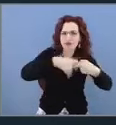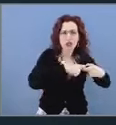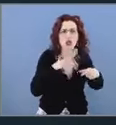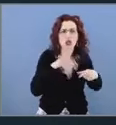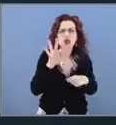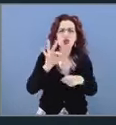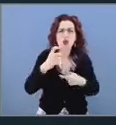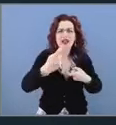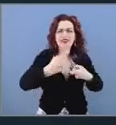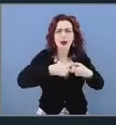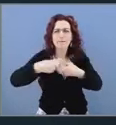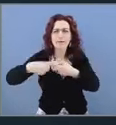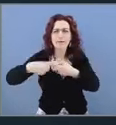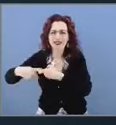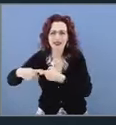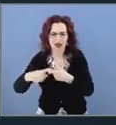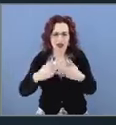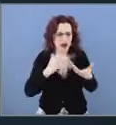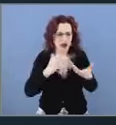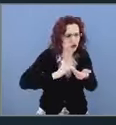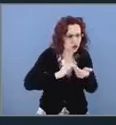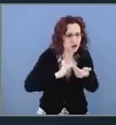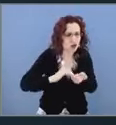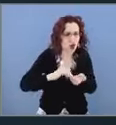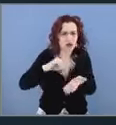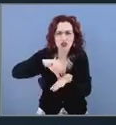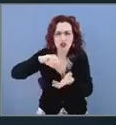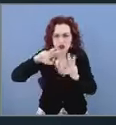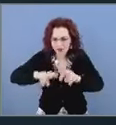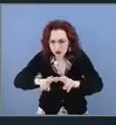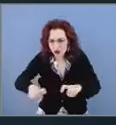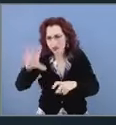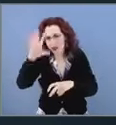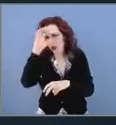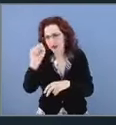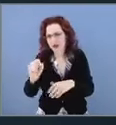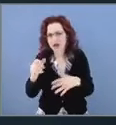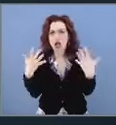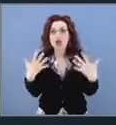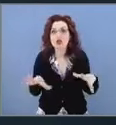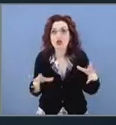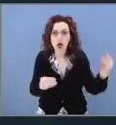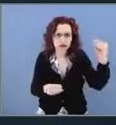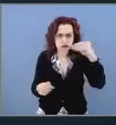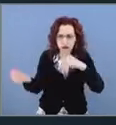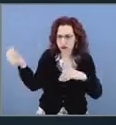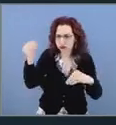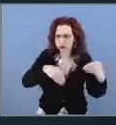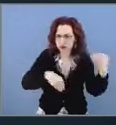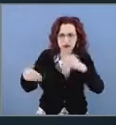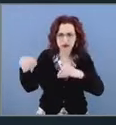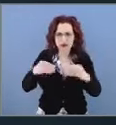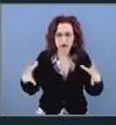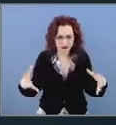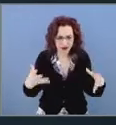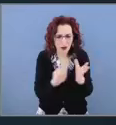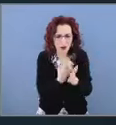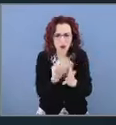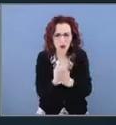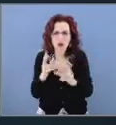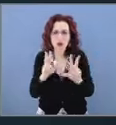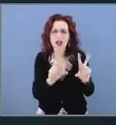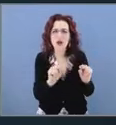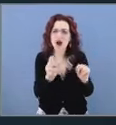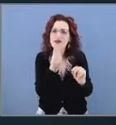ricerca e università e abbiamo realizzato già un primo paniere di nuovi prodotti agroalimentari che sono pronti ora ad andare